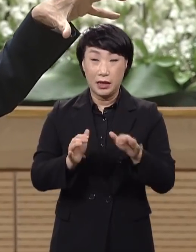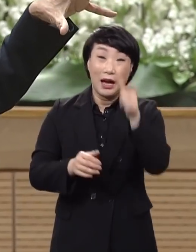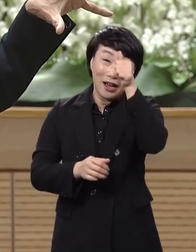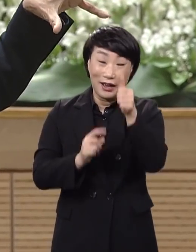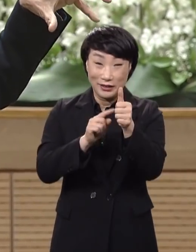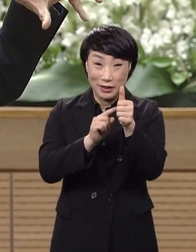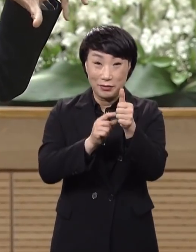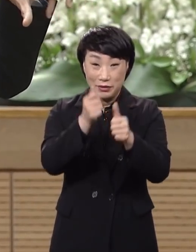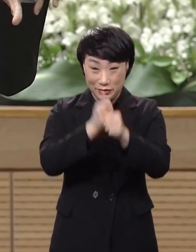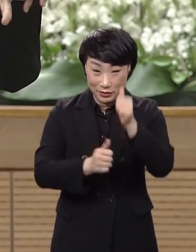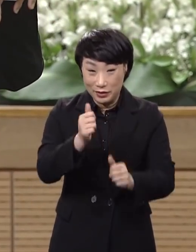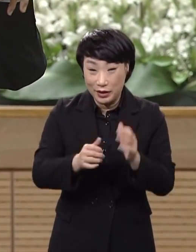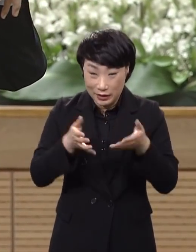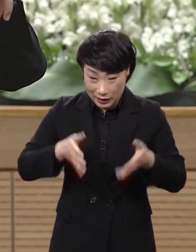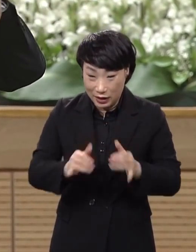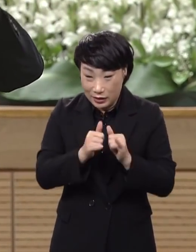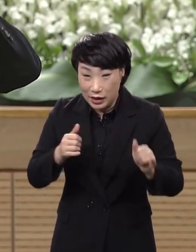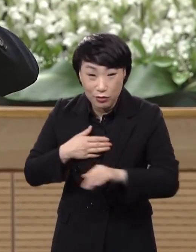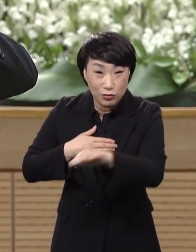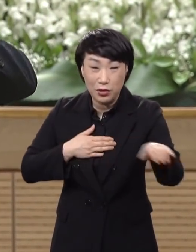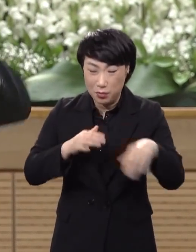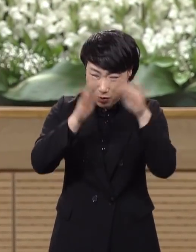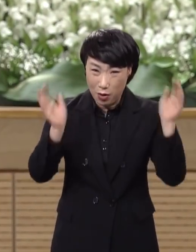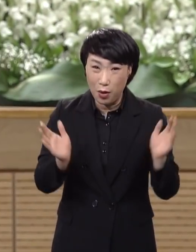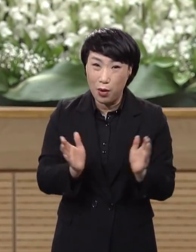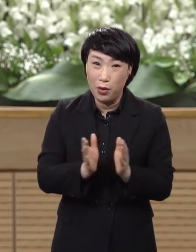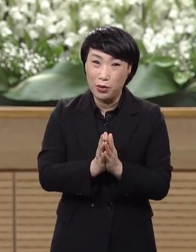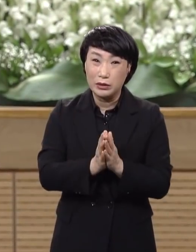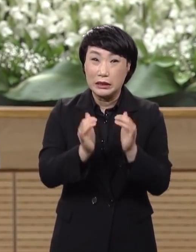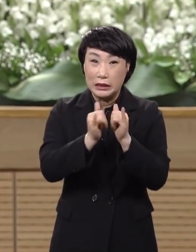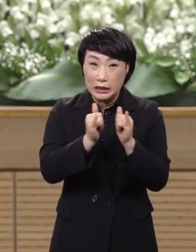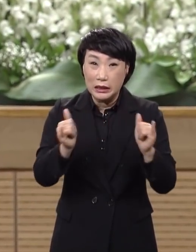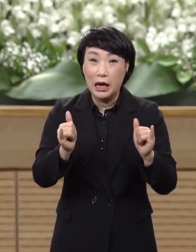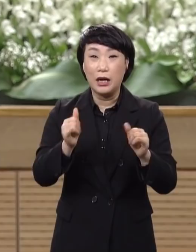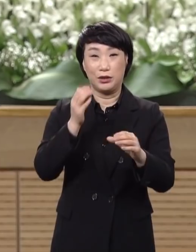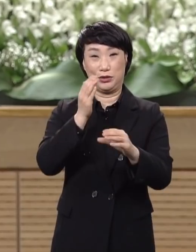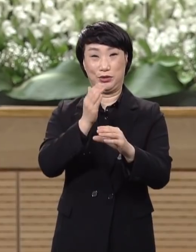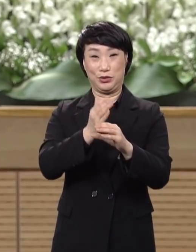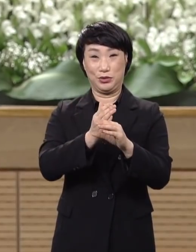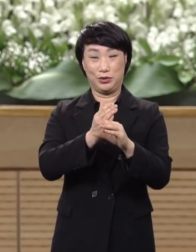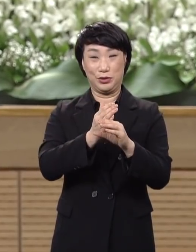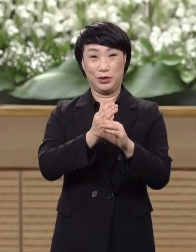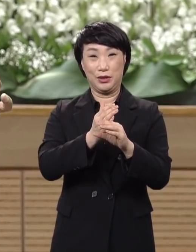아담 이후에 태어난 모든 인간들 중에서